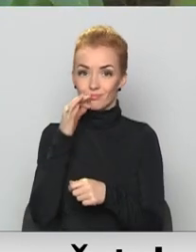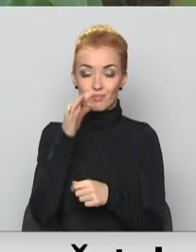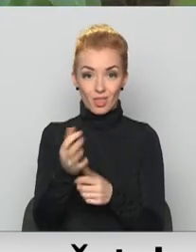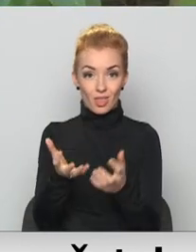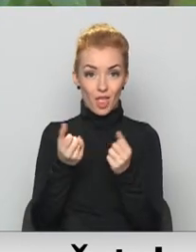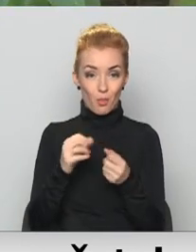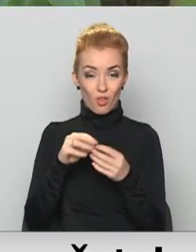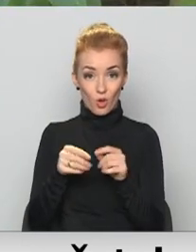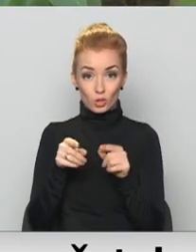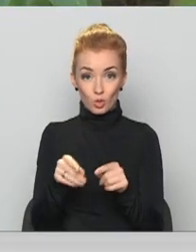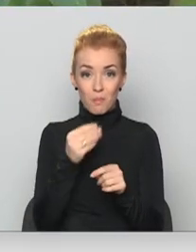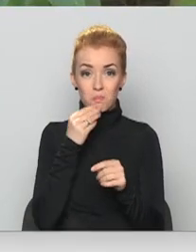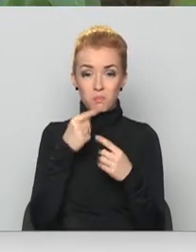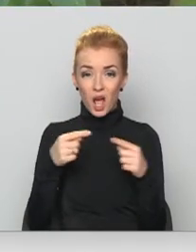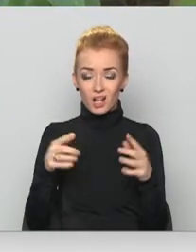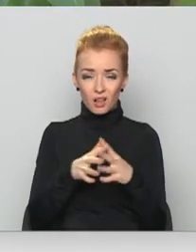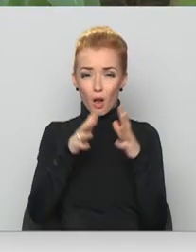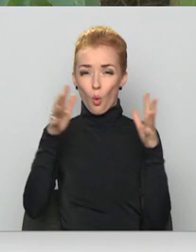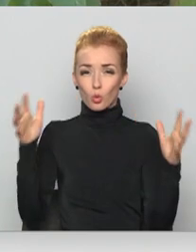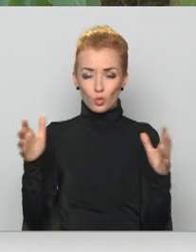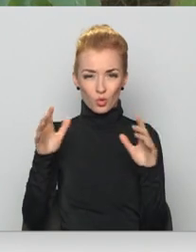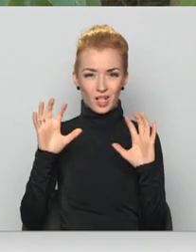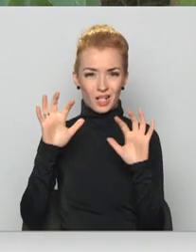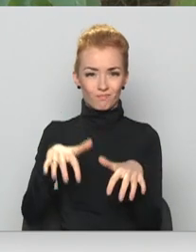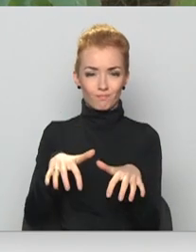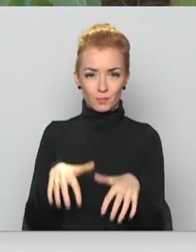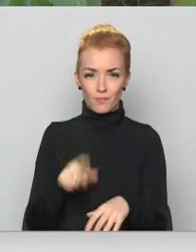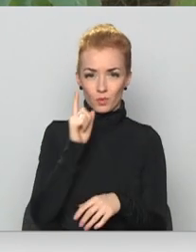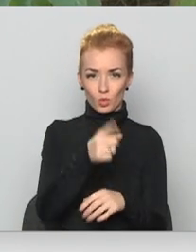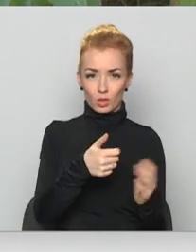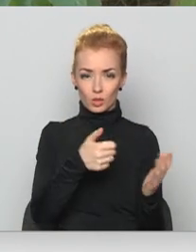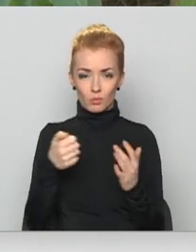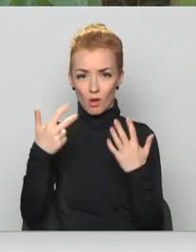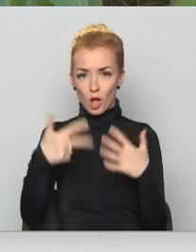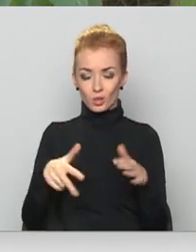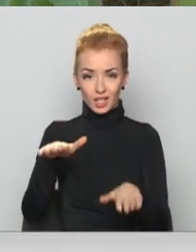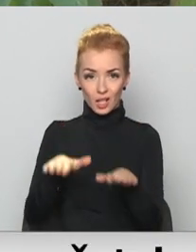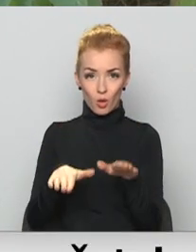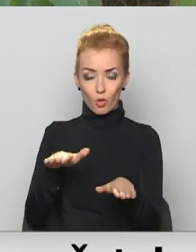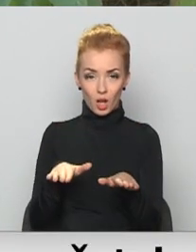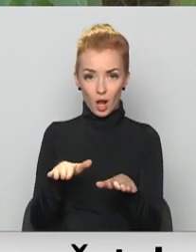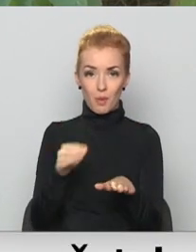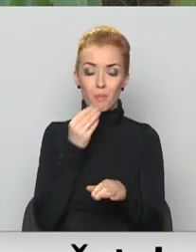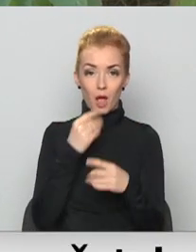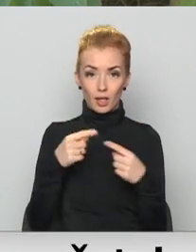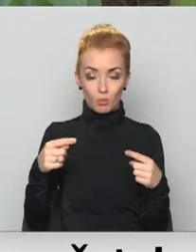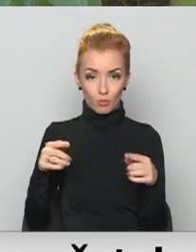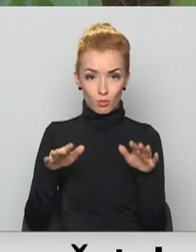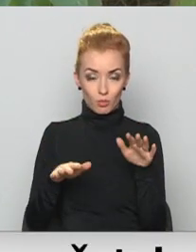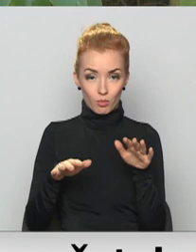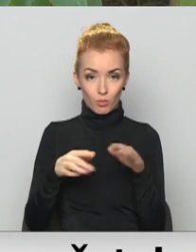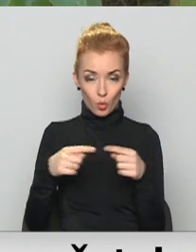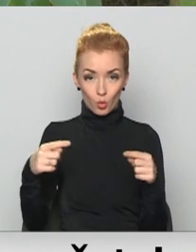te pārtikas daudzumu, ko mēs vienā reizē izņēmām, tie ir 1680 kg pārtikas produktu, kas